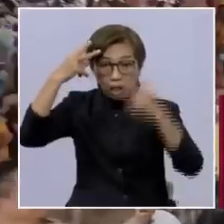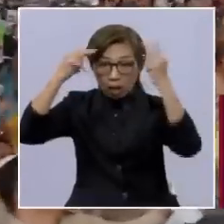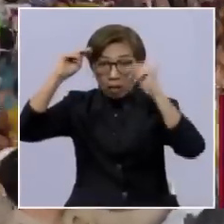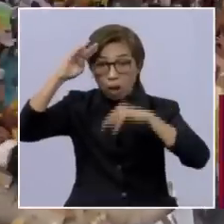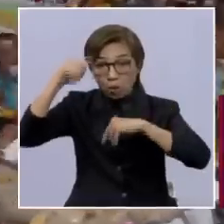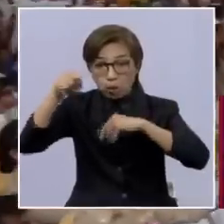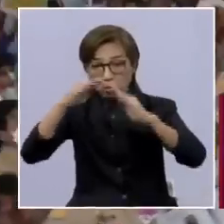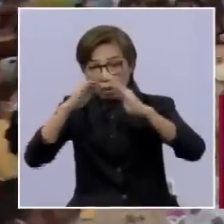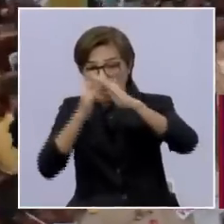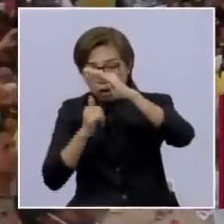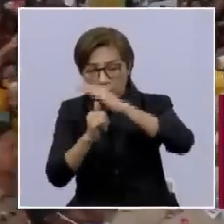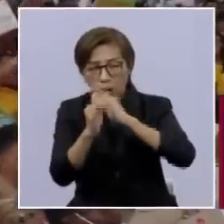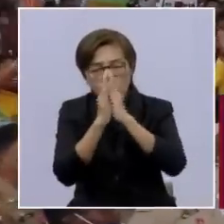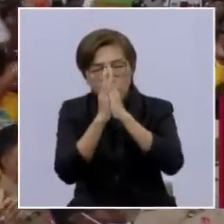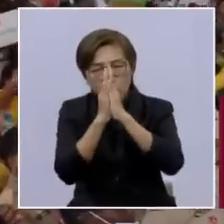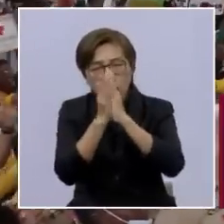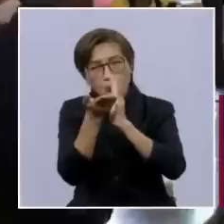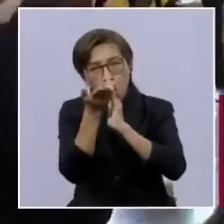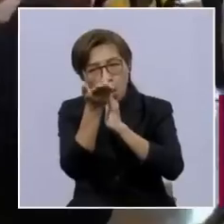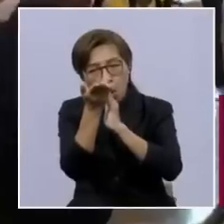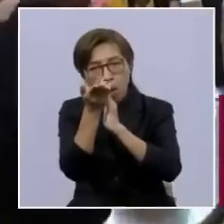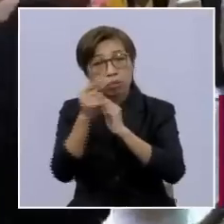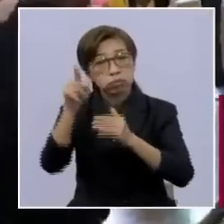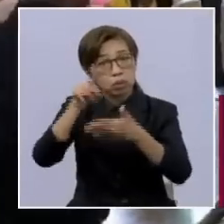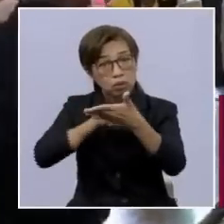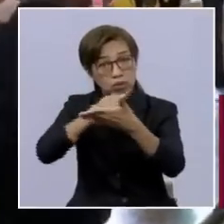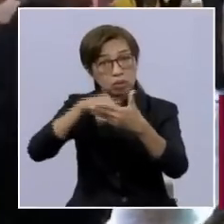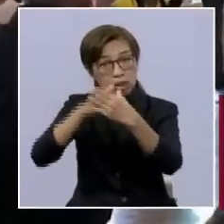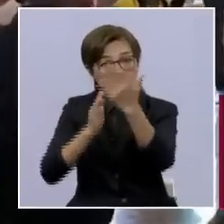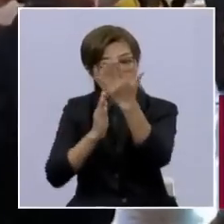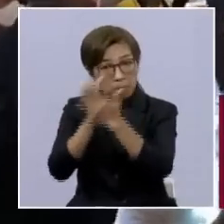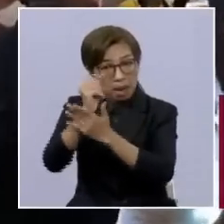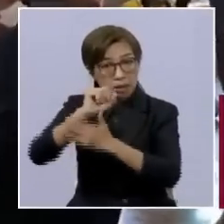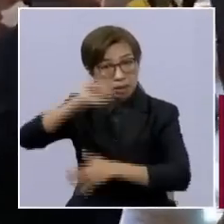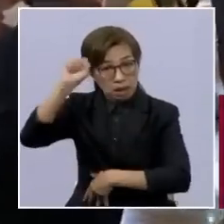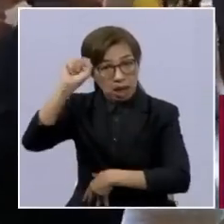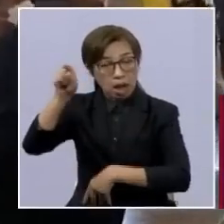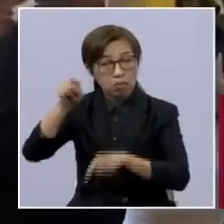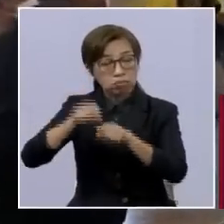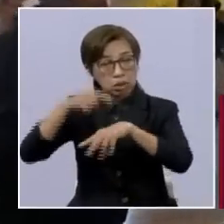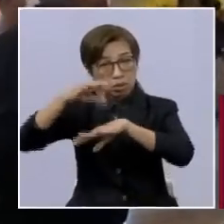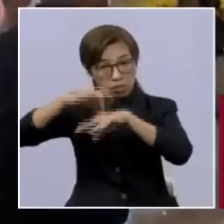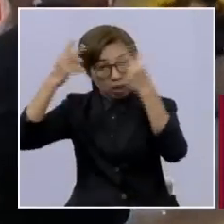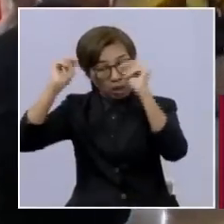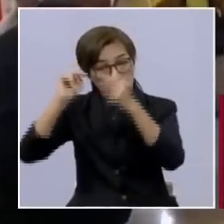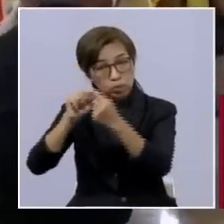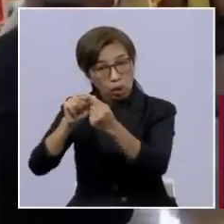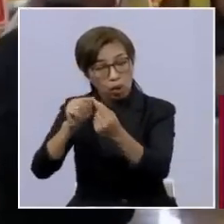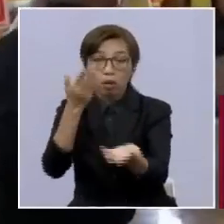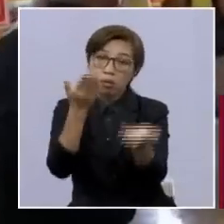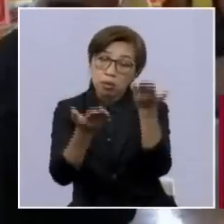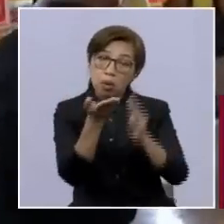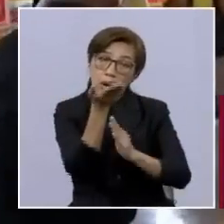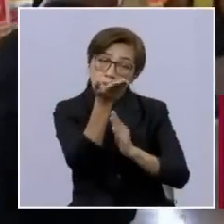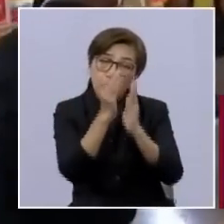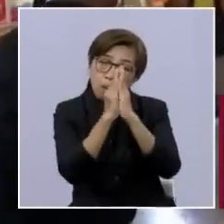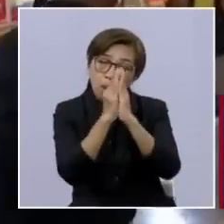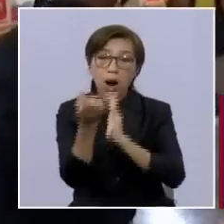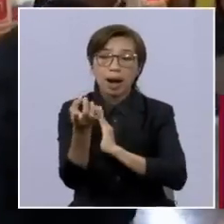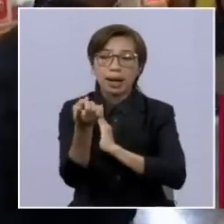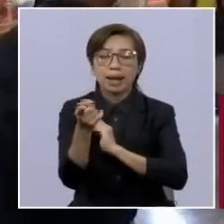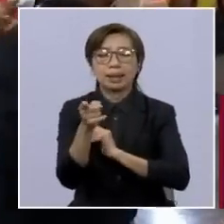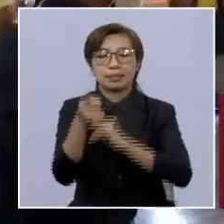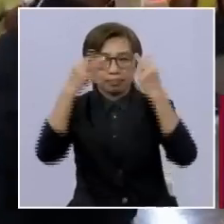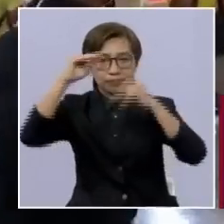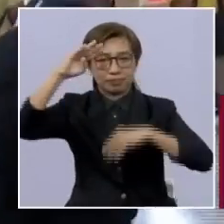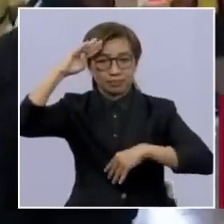ขอสิ่งศักดิ์สิทธิ์ให้ประสบความสำเร็จในการเลือกตั้งจะได้ขี่หลังเสือต่อไปหรือขอเรื่องอะไรกันแน่ก็คงมีแต่คนที่